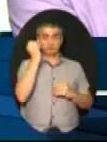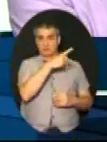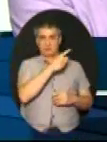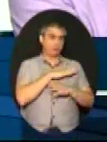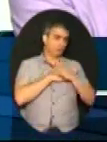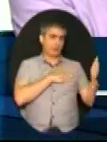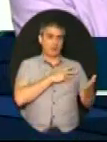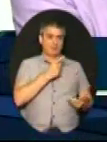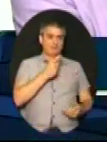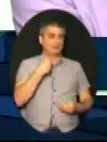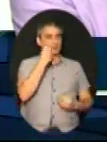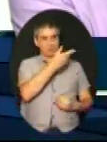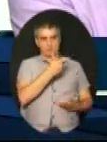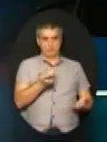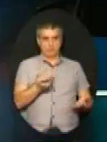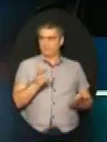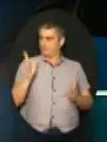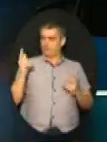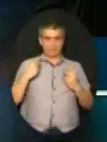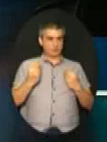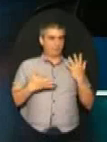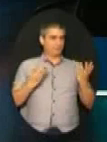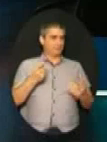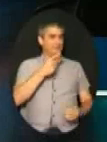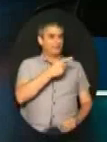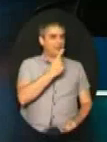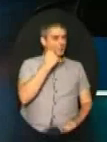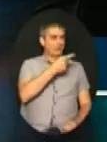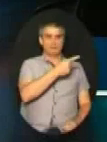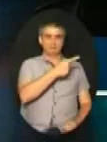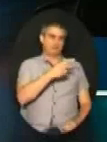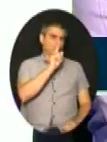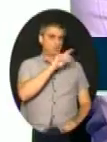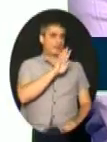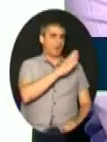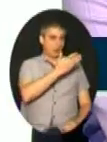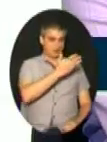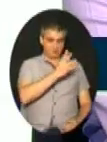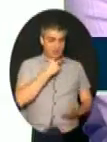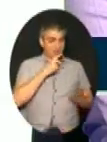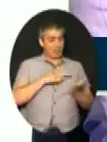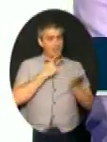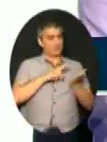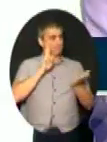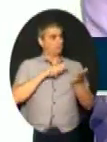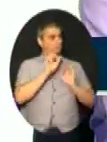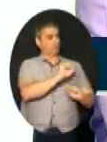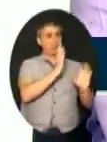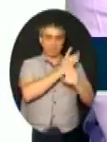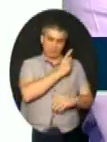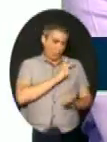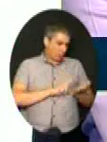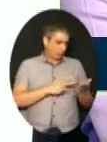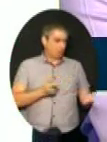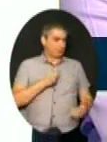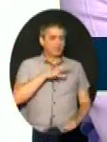של השוחרון. לא, זה לא פיצופים. אני לא אהבתי את הדברים של זוהיר בהלול, אבל מכאן ועד להציג אותו כמצדיק טרור, זה פשוט לא נכון.